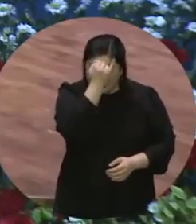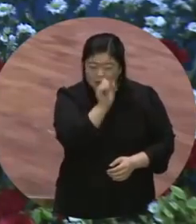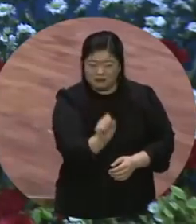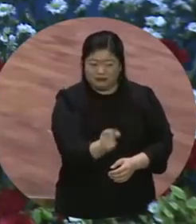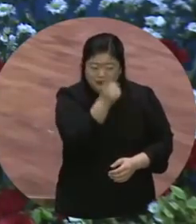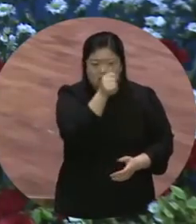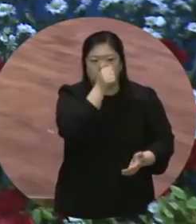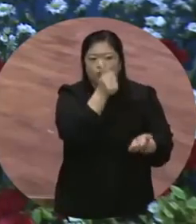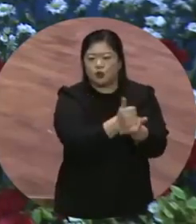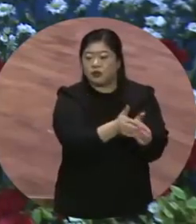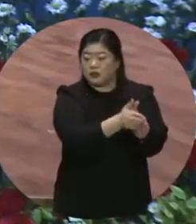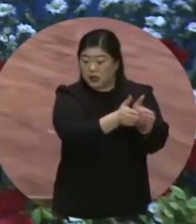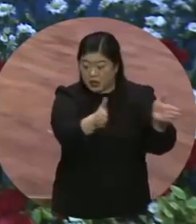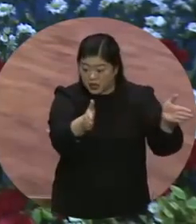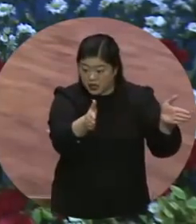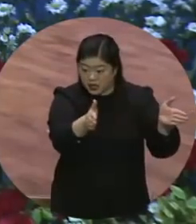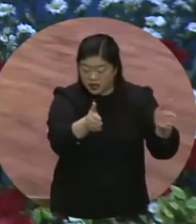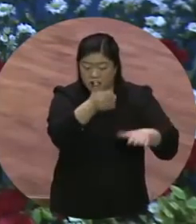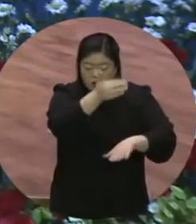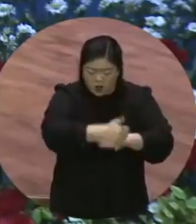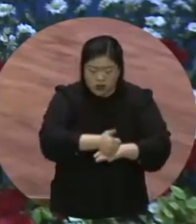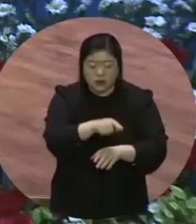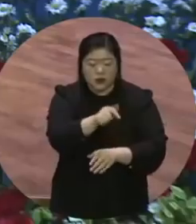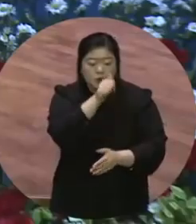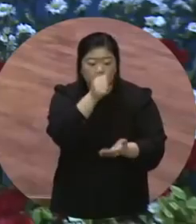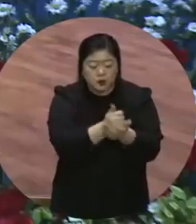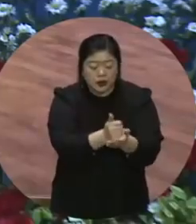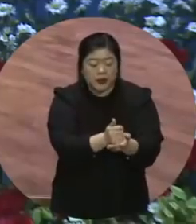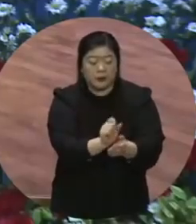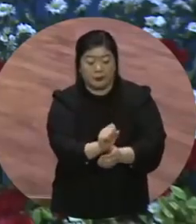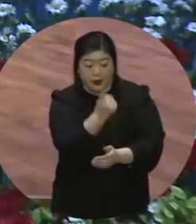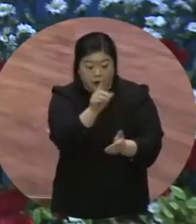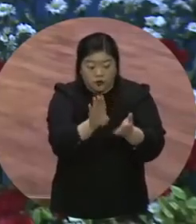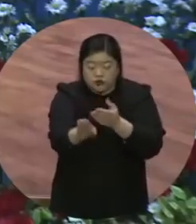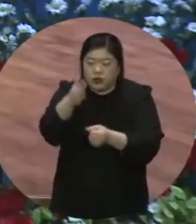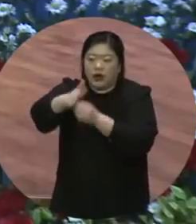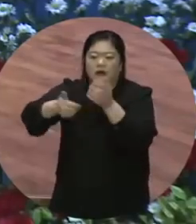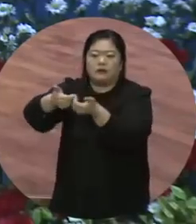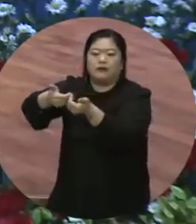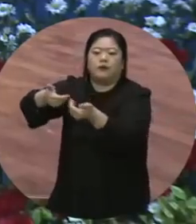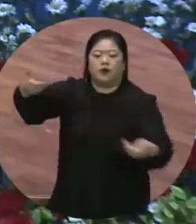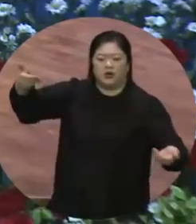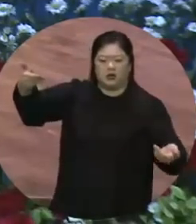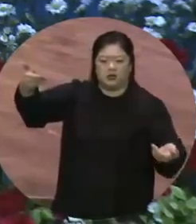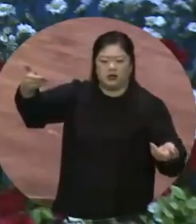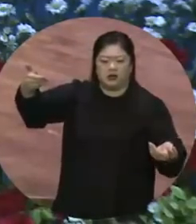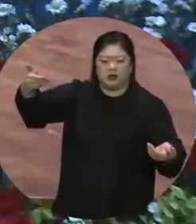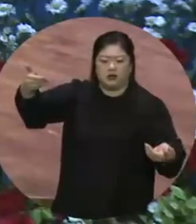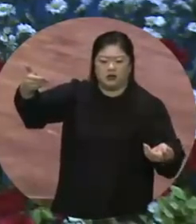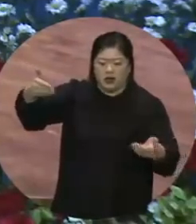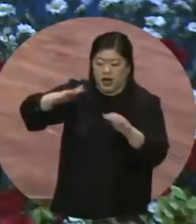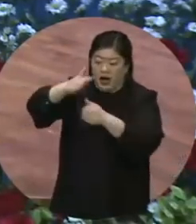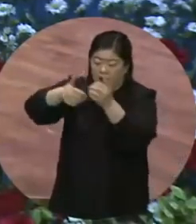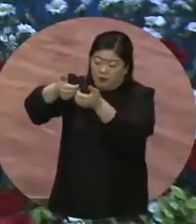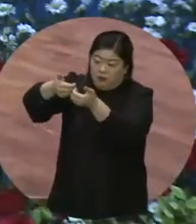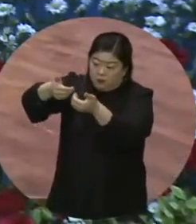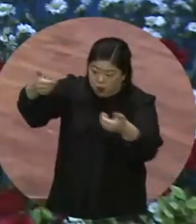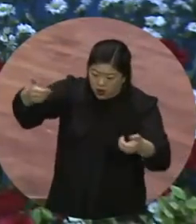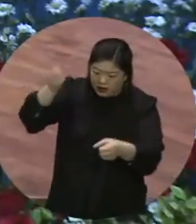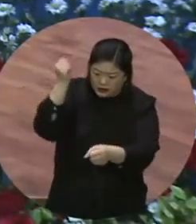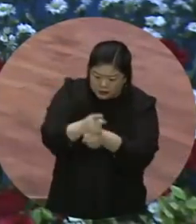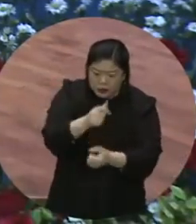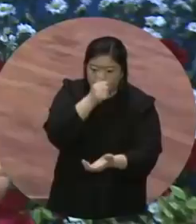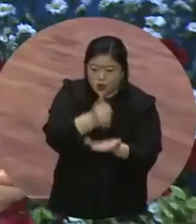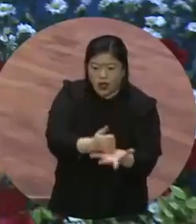거룩한 하나님과 함께 할 수가 없어요. 그래서 하나님을 떠날 수밖에 없고 떠나니까 죄 가운데 사단에